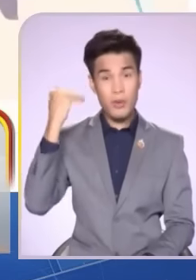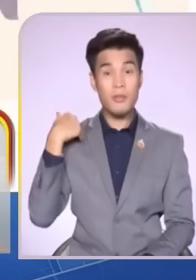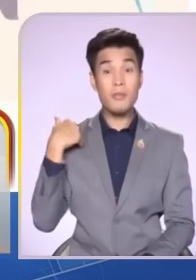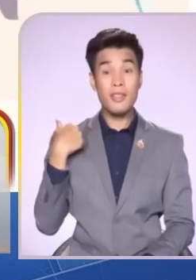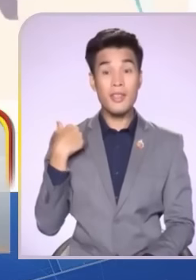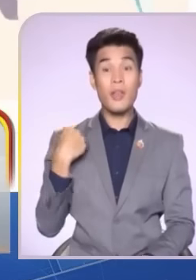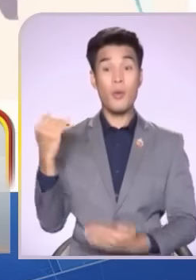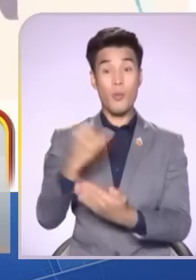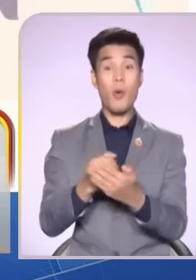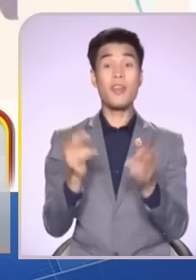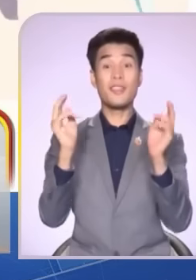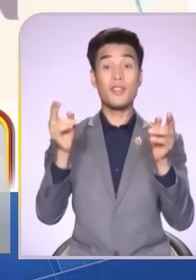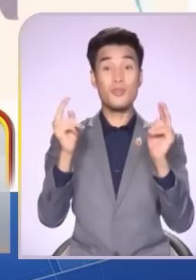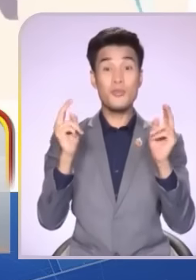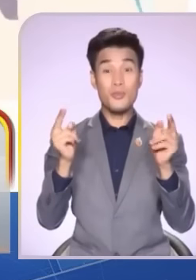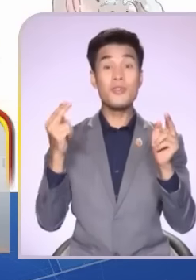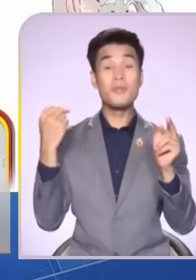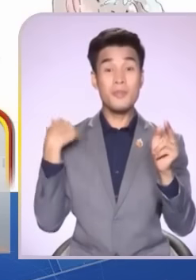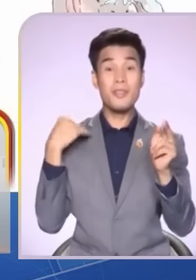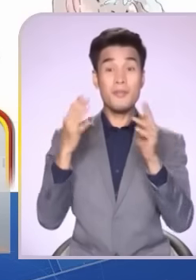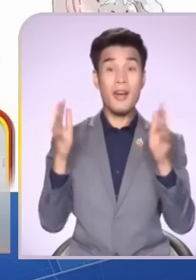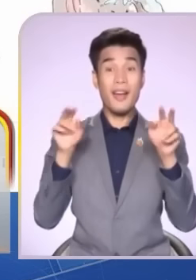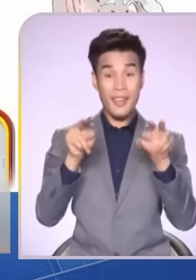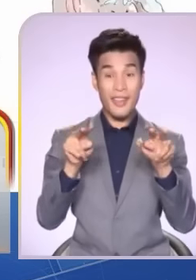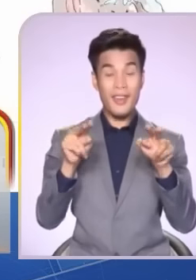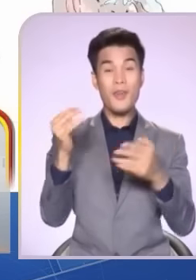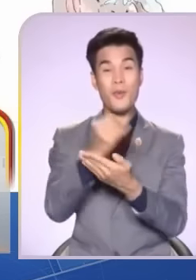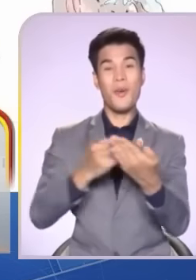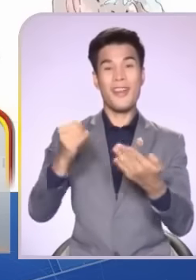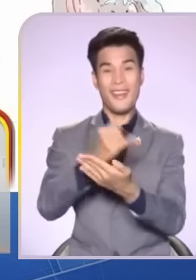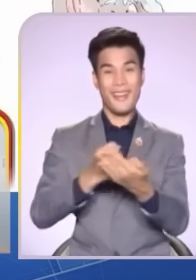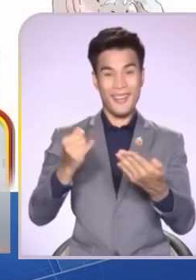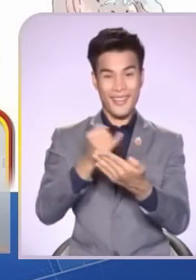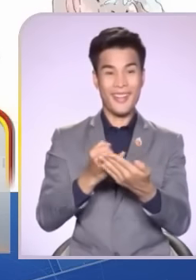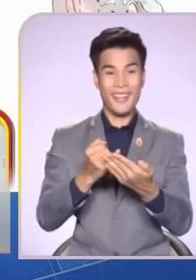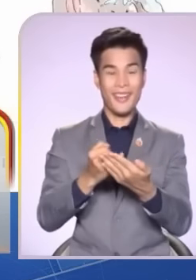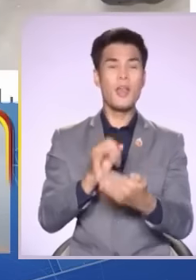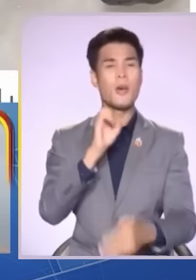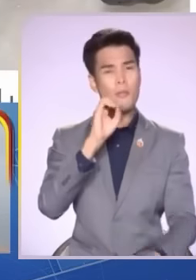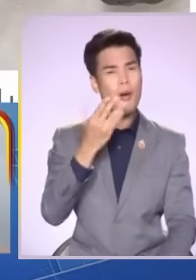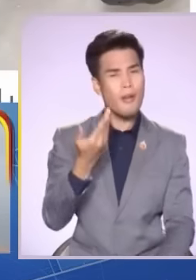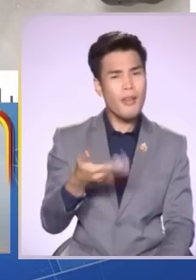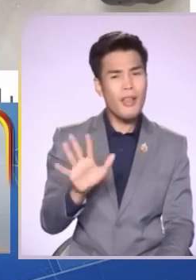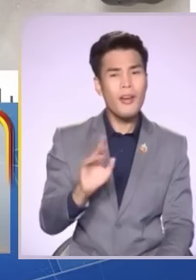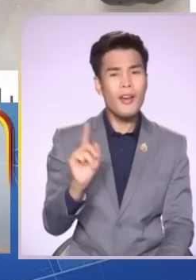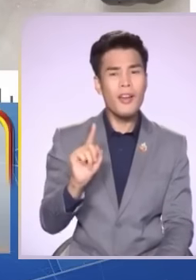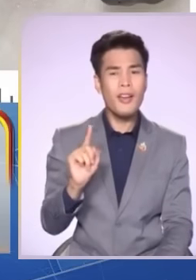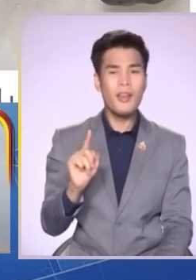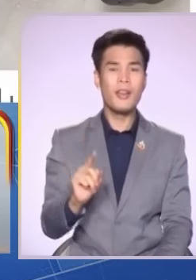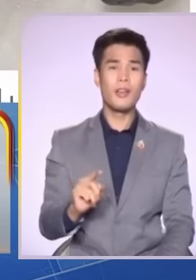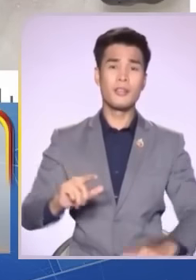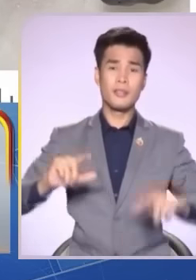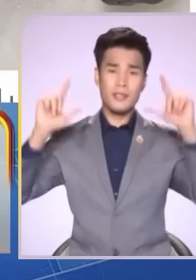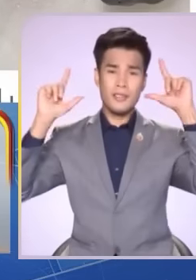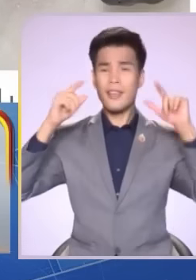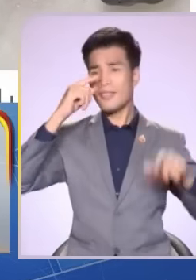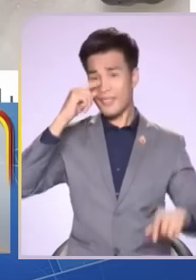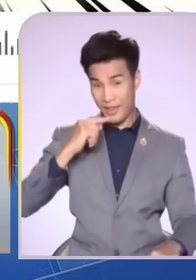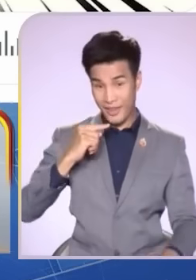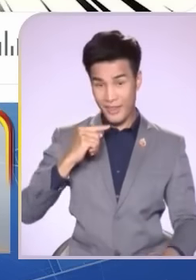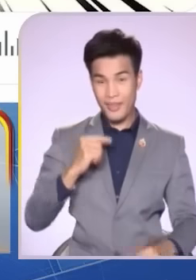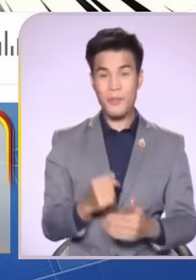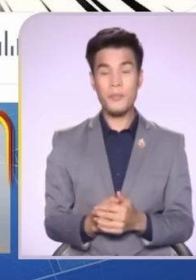ำหมูเด้งมาวาดเป็นการ์ตูนตามกระแสเป็นจำนวนมากนี่ฮะนี่ครับผมถึงบอกฮะคุณผู้ชมซอฟต์พาวเวอร์ของแ